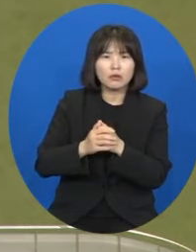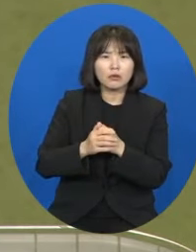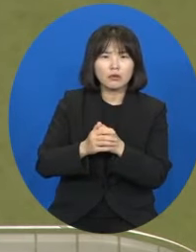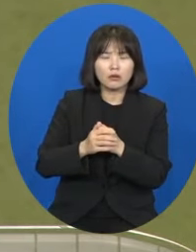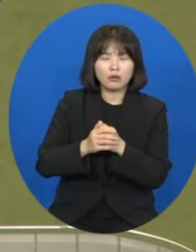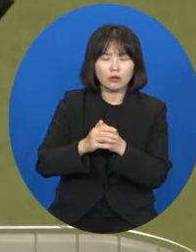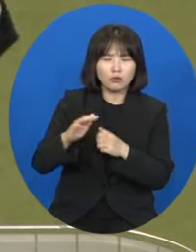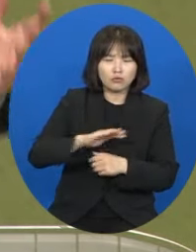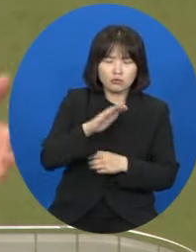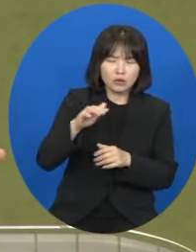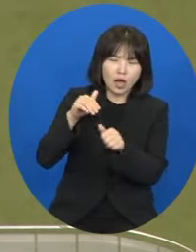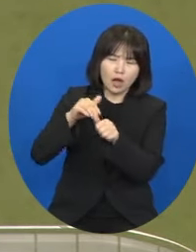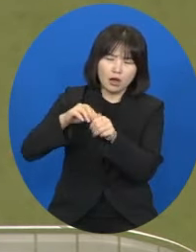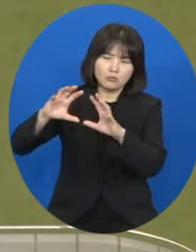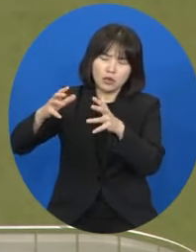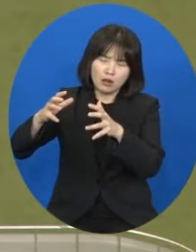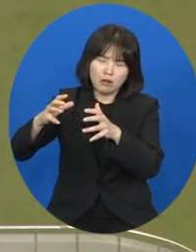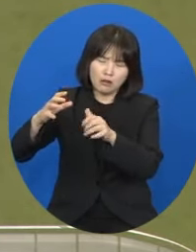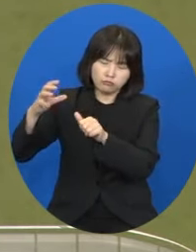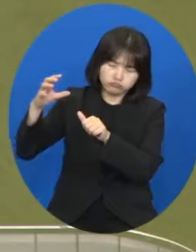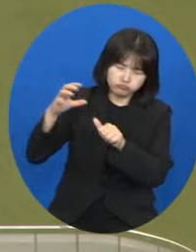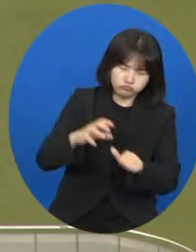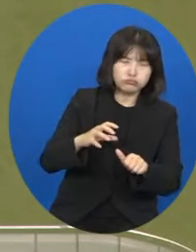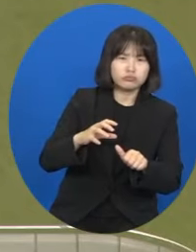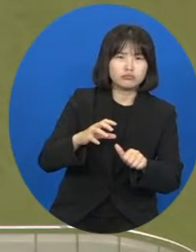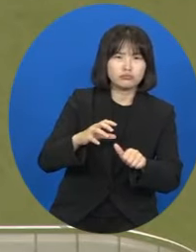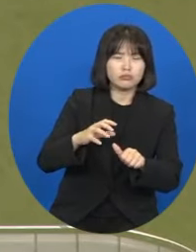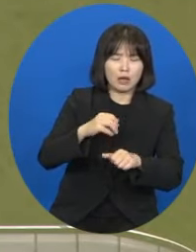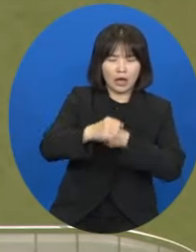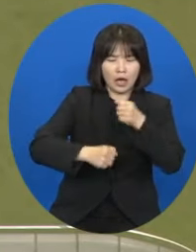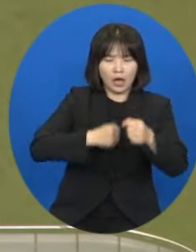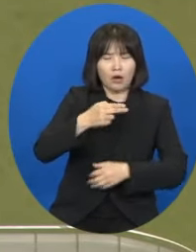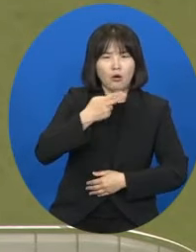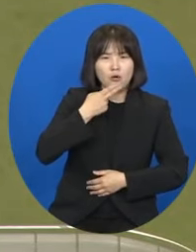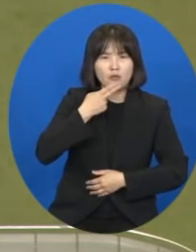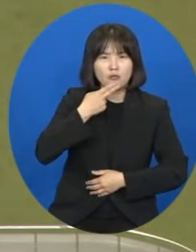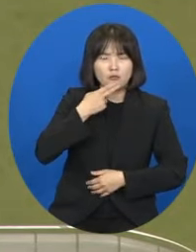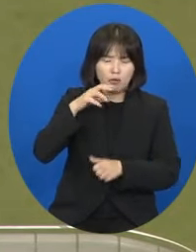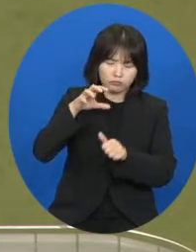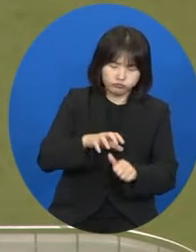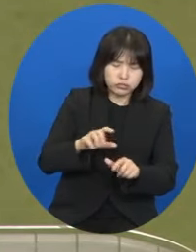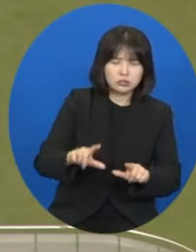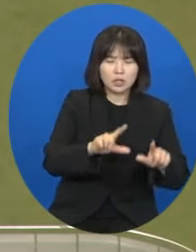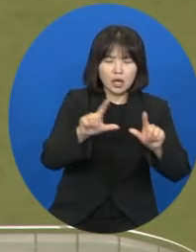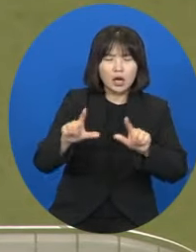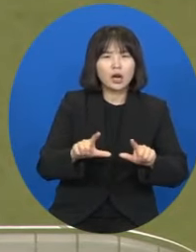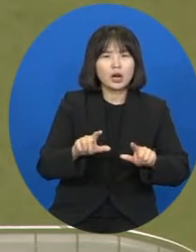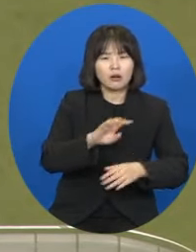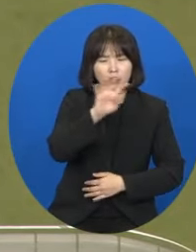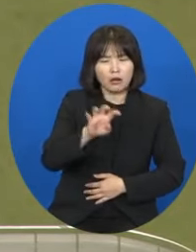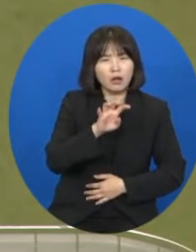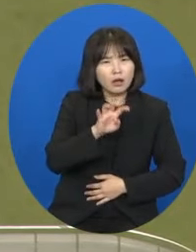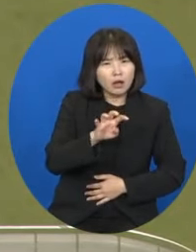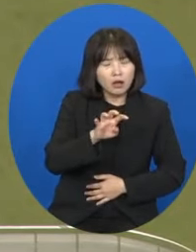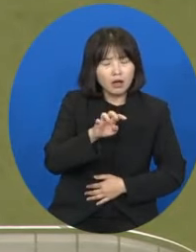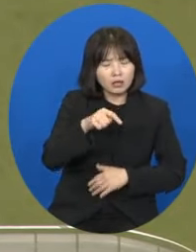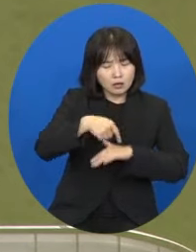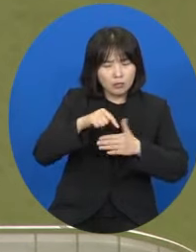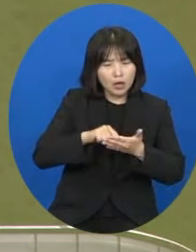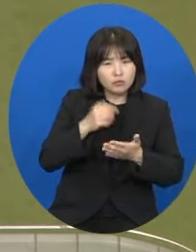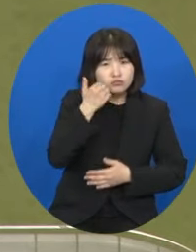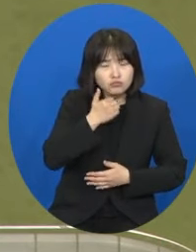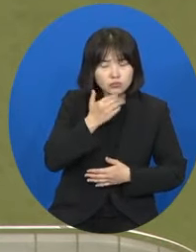계속 블레셋의 압제 가운데 이 자유함이 없이 살아갈 수가 있는가라고 하는 그 마음이 이스라엘